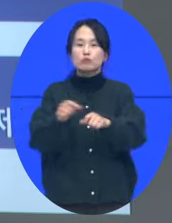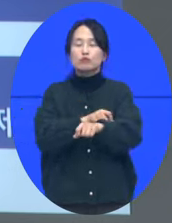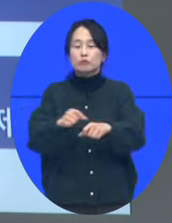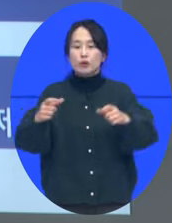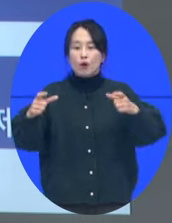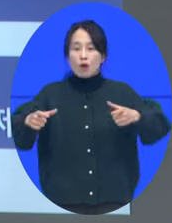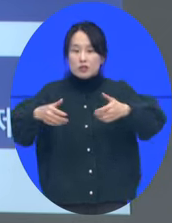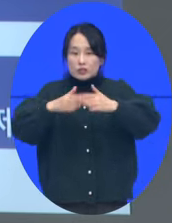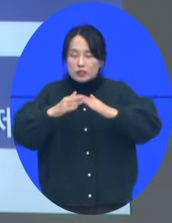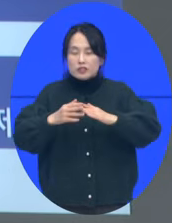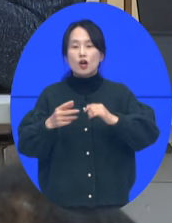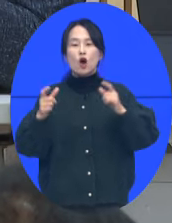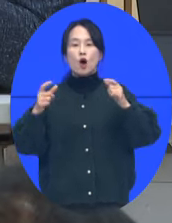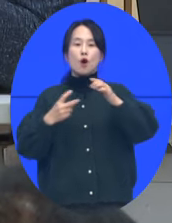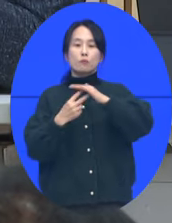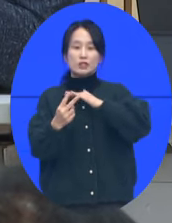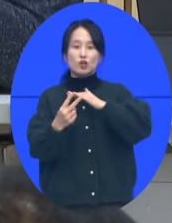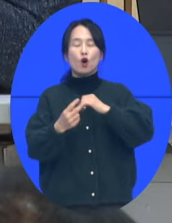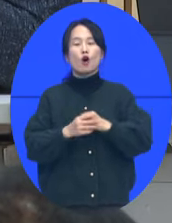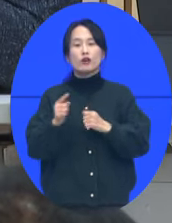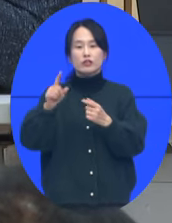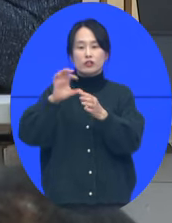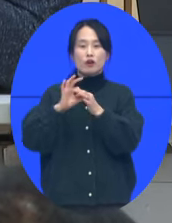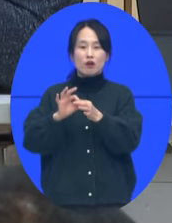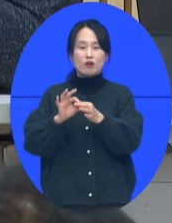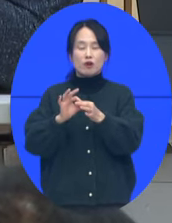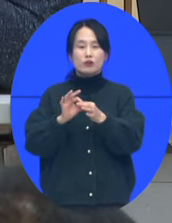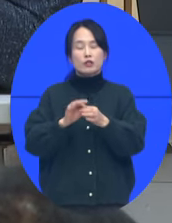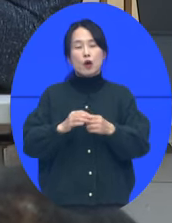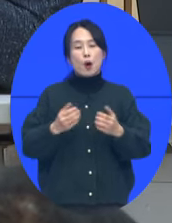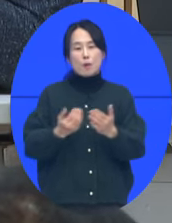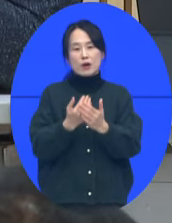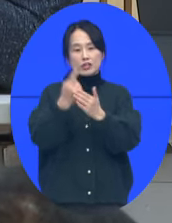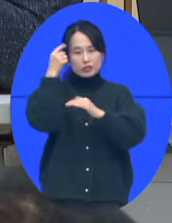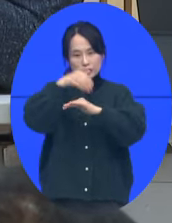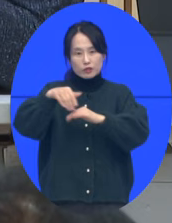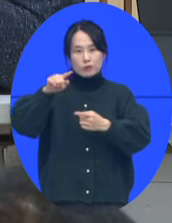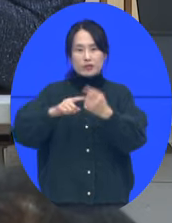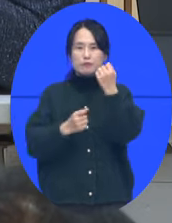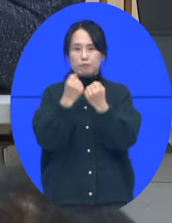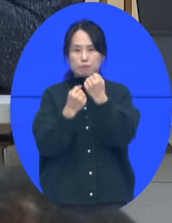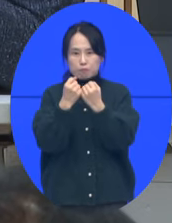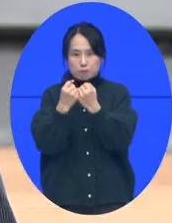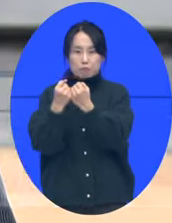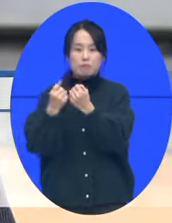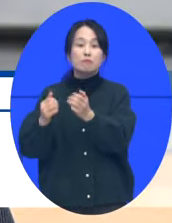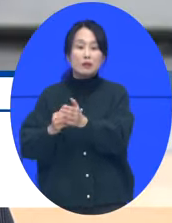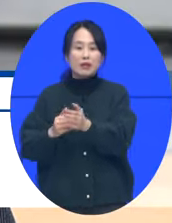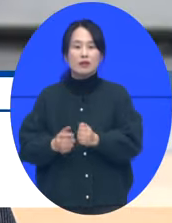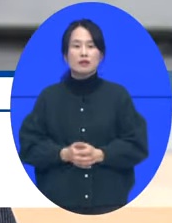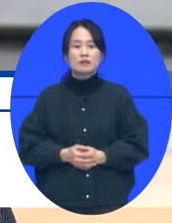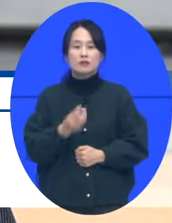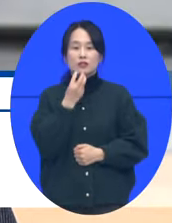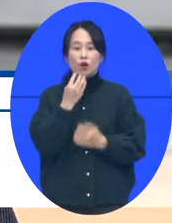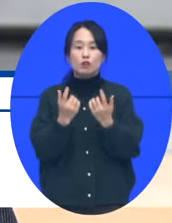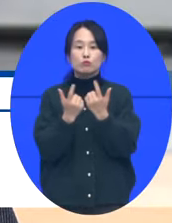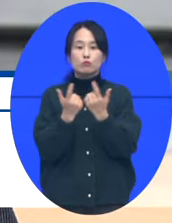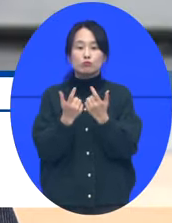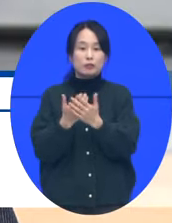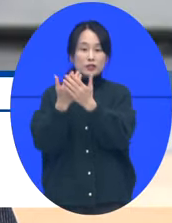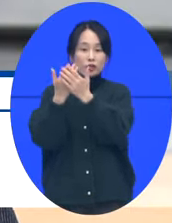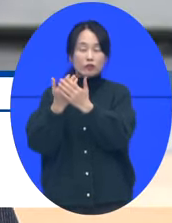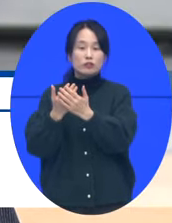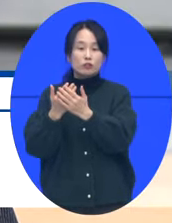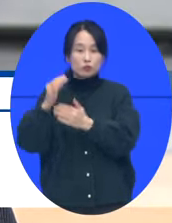특별자치도 설치 비전과 이와 연계한 시군별 발전 전략에 대해 설명한 겁니다 경기 북부가 발전을